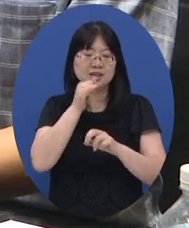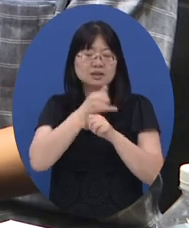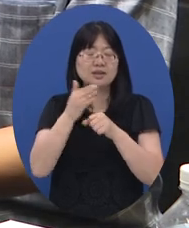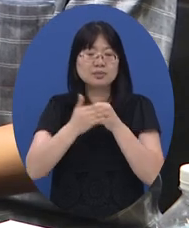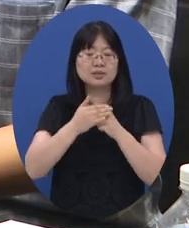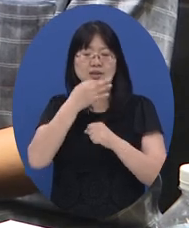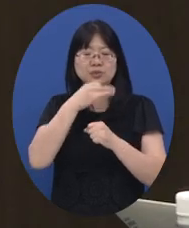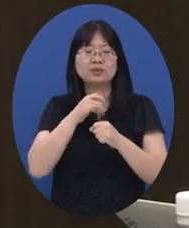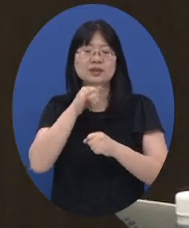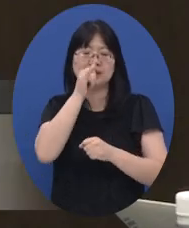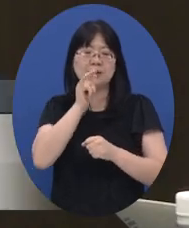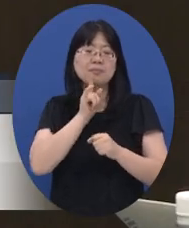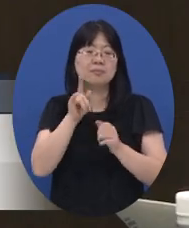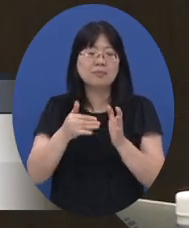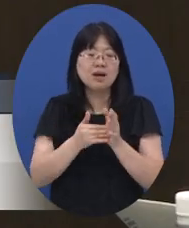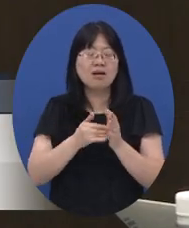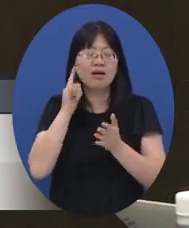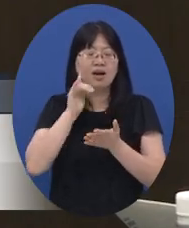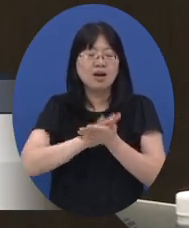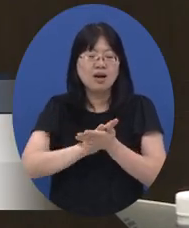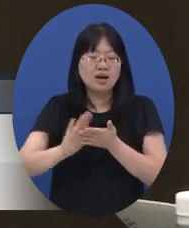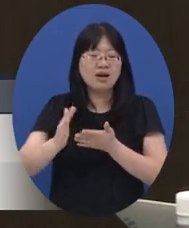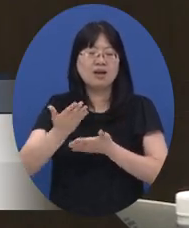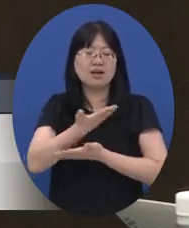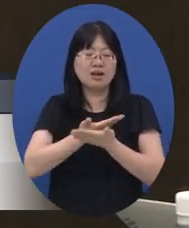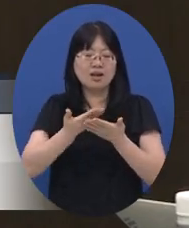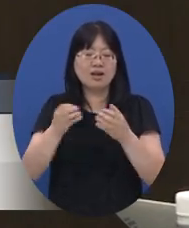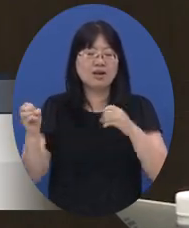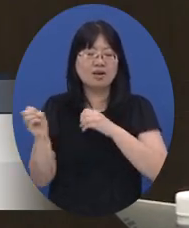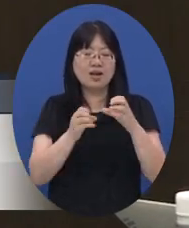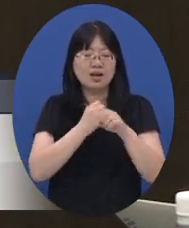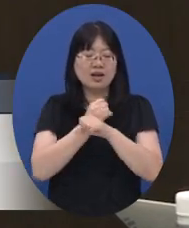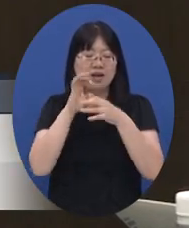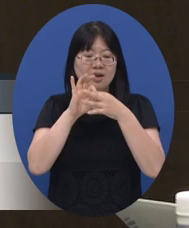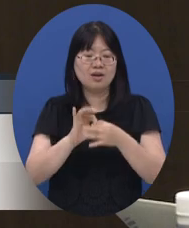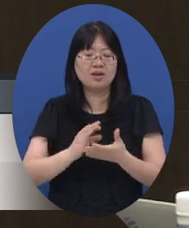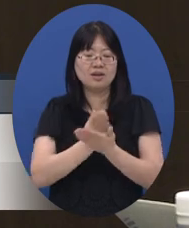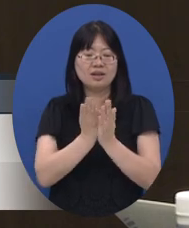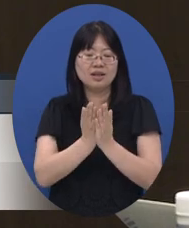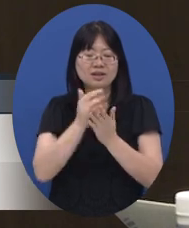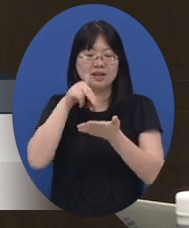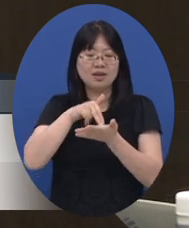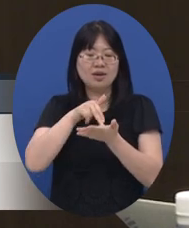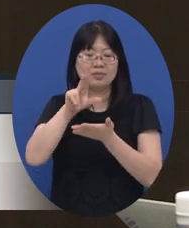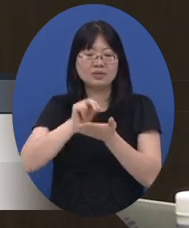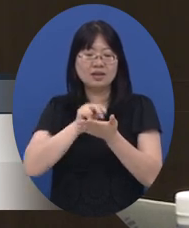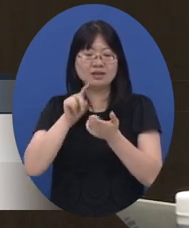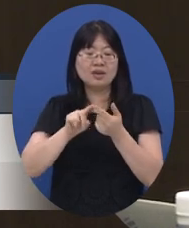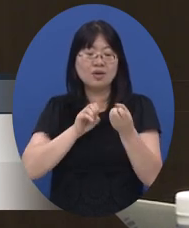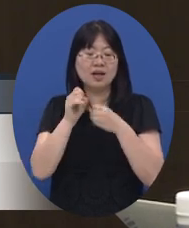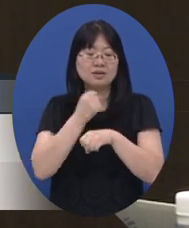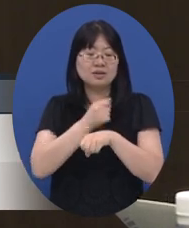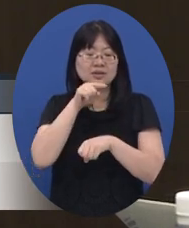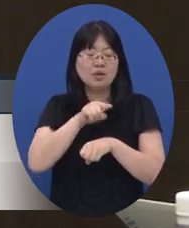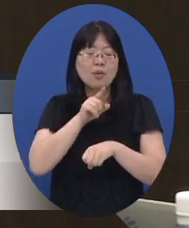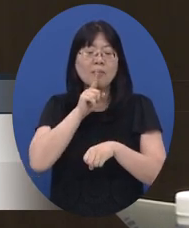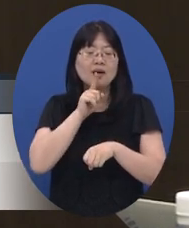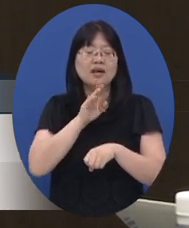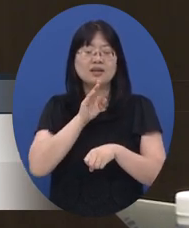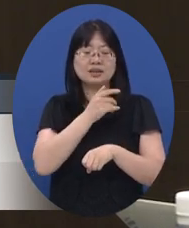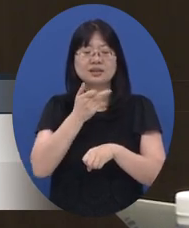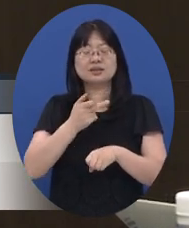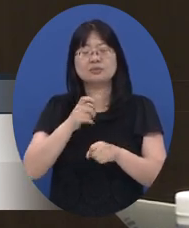밝혔습니다 지금 탄핵에 대화를 하면서 그런 여러 가지 현안에 대해 대화를 한 것 자체가 큰 의가 있지 않은가